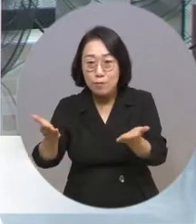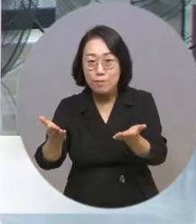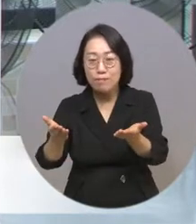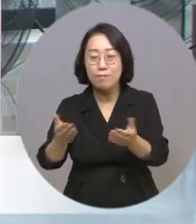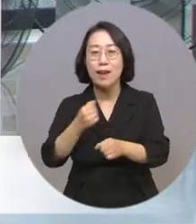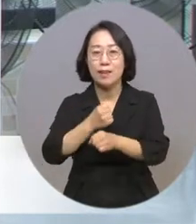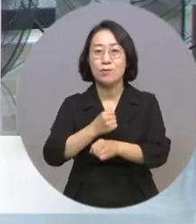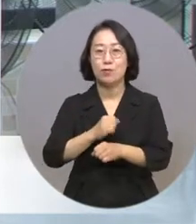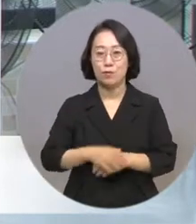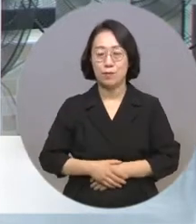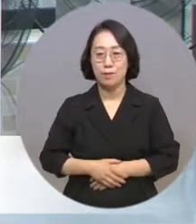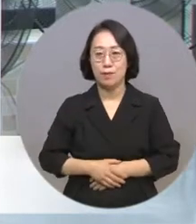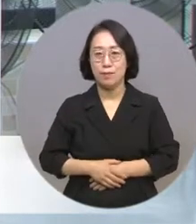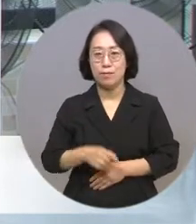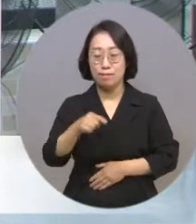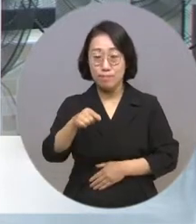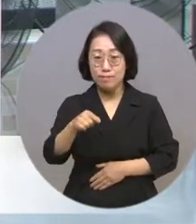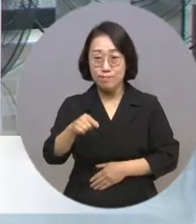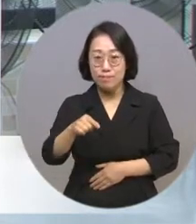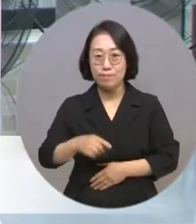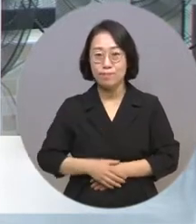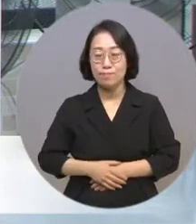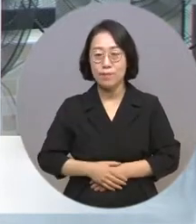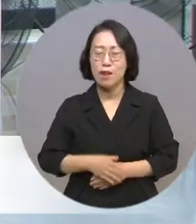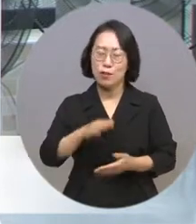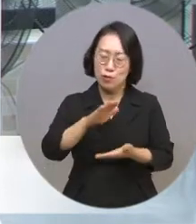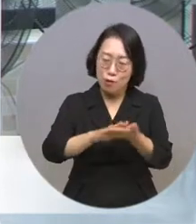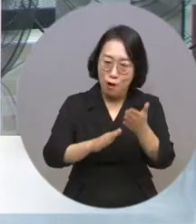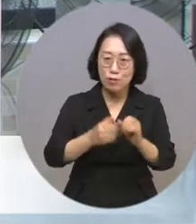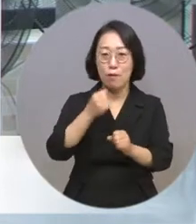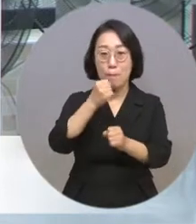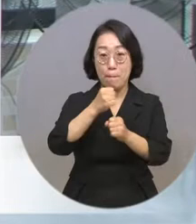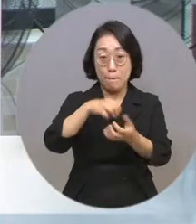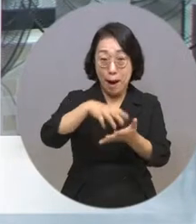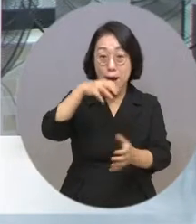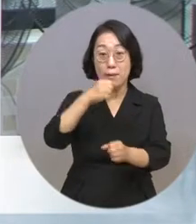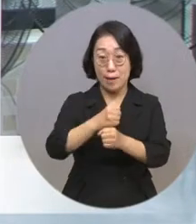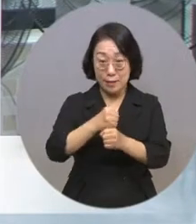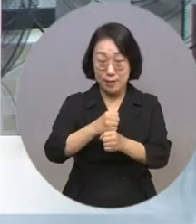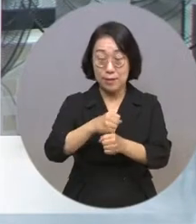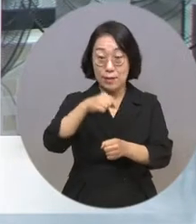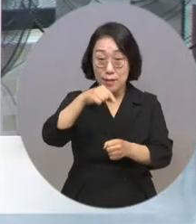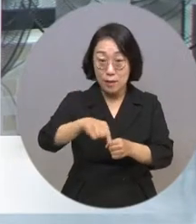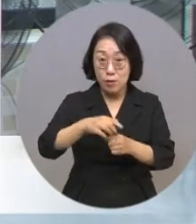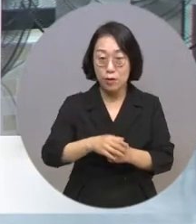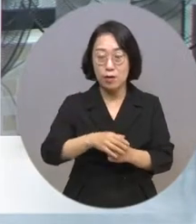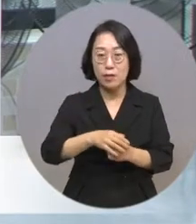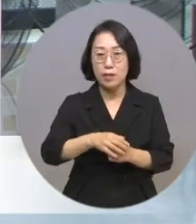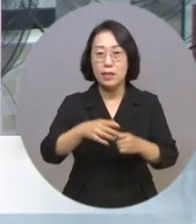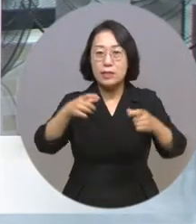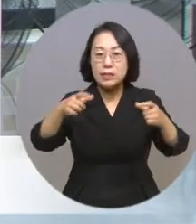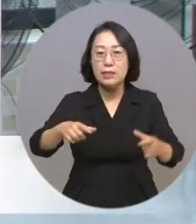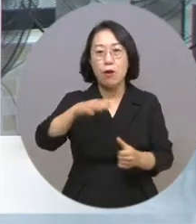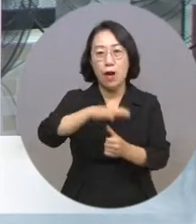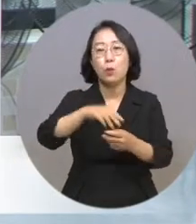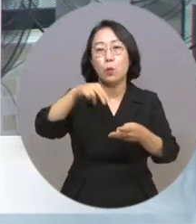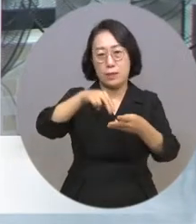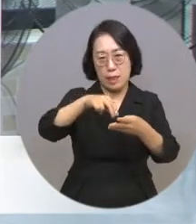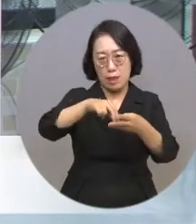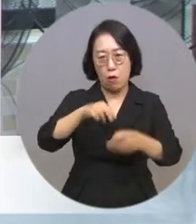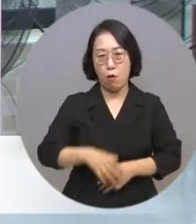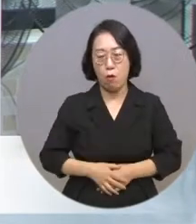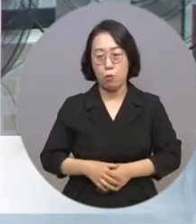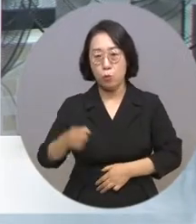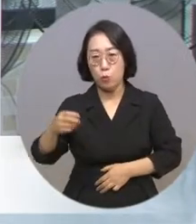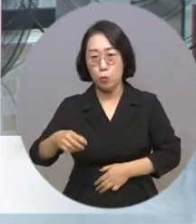있습니다. 일단 여기에서 정성 들여서 만든 빵을 우리 그 아동 지역 보호센터라든지